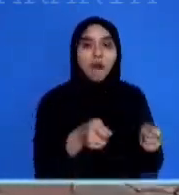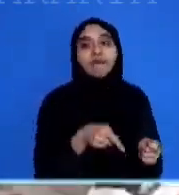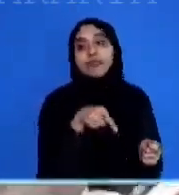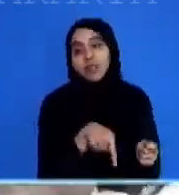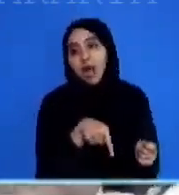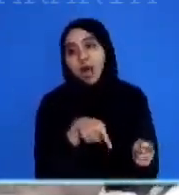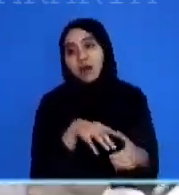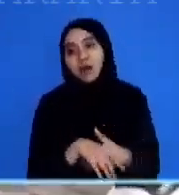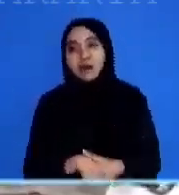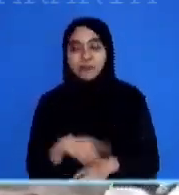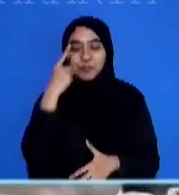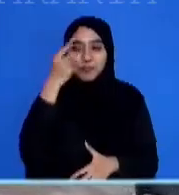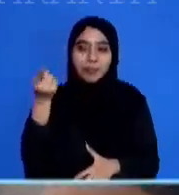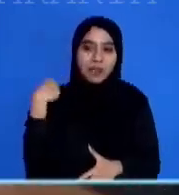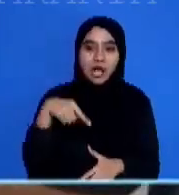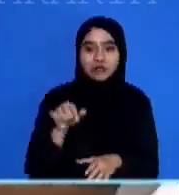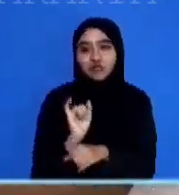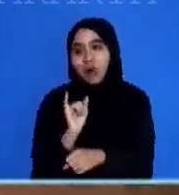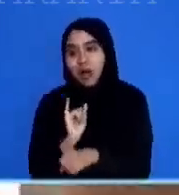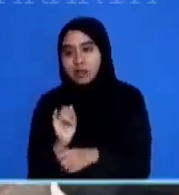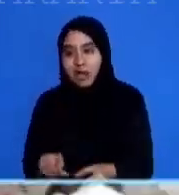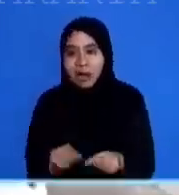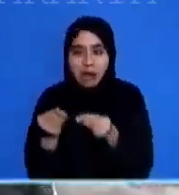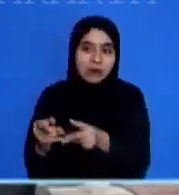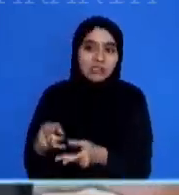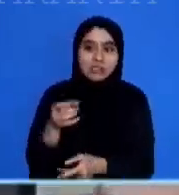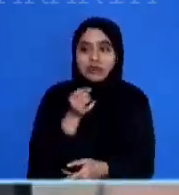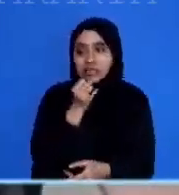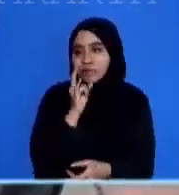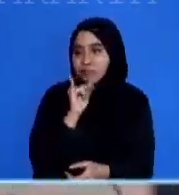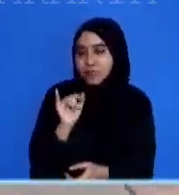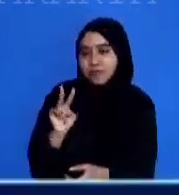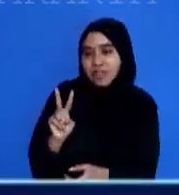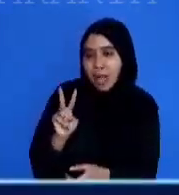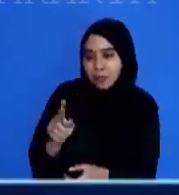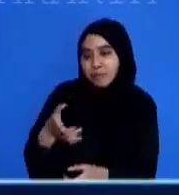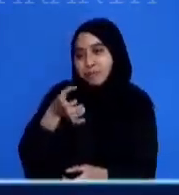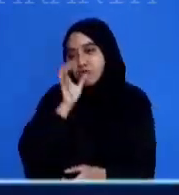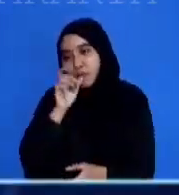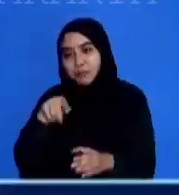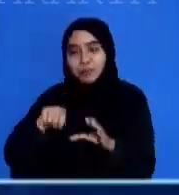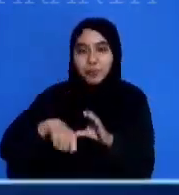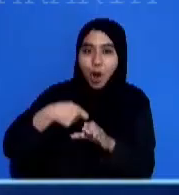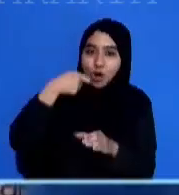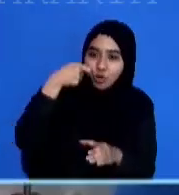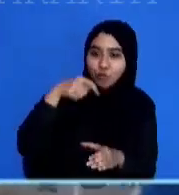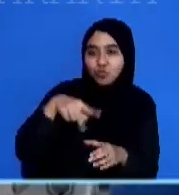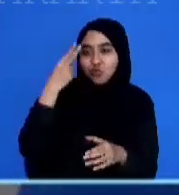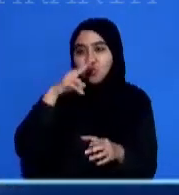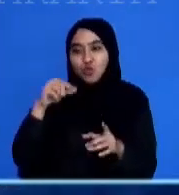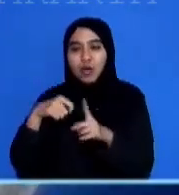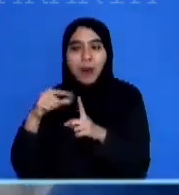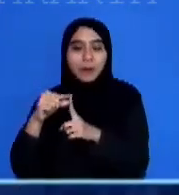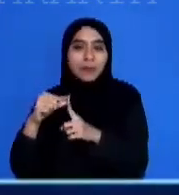juga telah memberikan suplemen vitamin dan madu bagi 9.086 anggota KPPS. Ketua KPU Kota